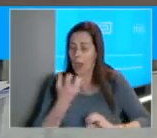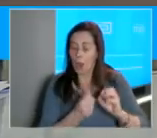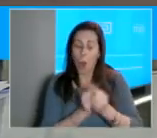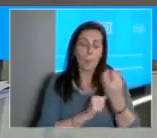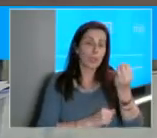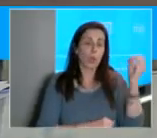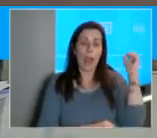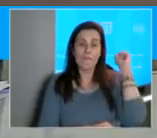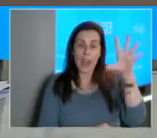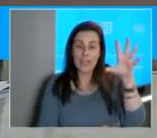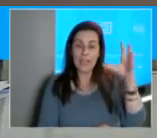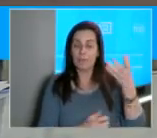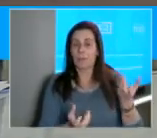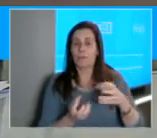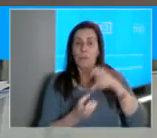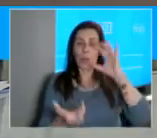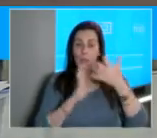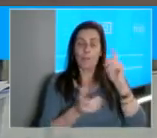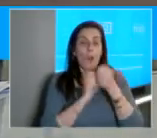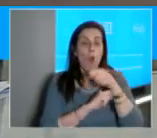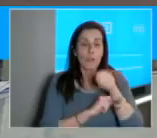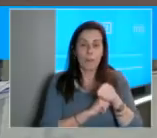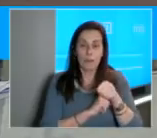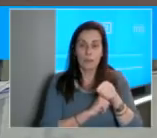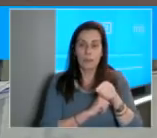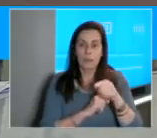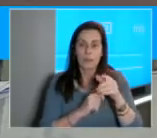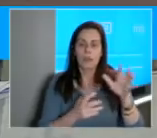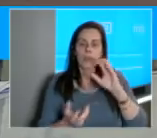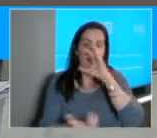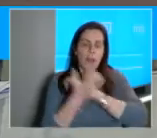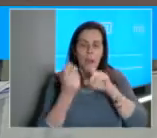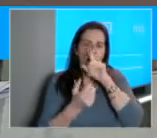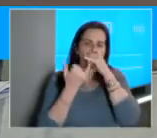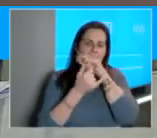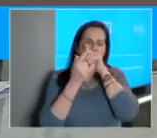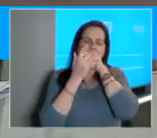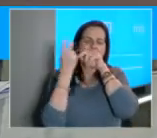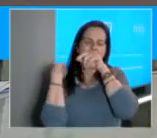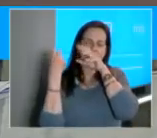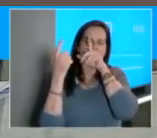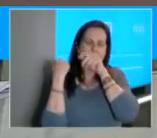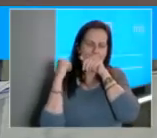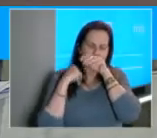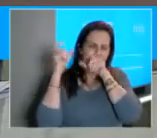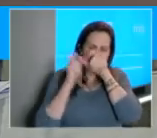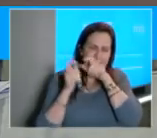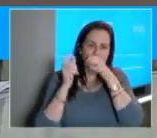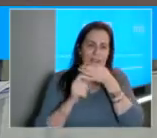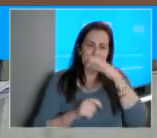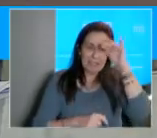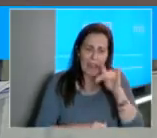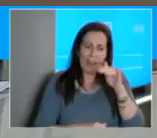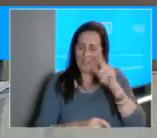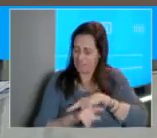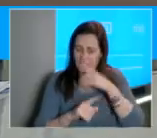שמיידות אבנים ובקבוקי תבערה וכן הלאה, והופכים את זה לגלי הפרות סדר. עכשיו, כיוון שפיקדתי על כוחות מגיל מאוד